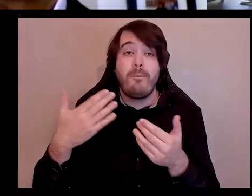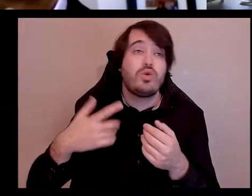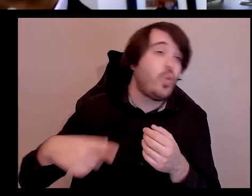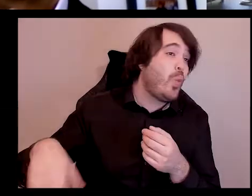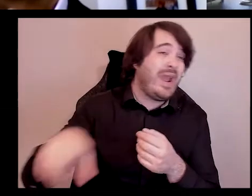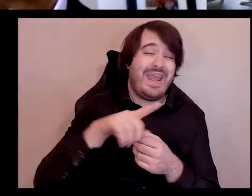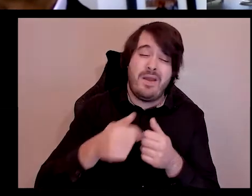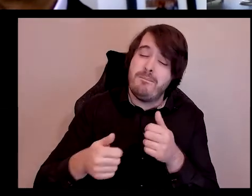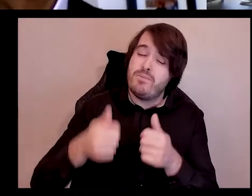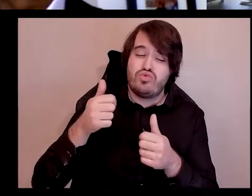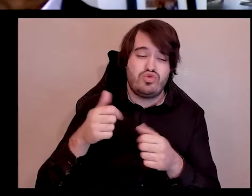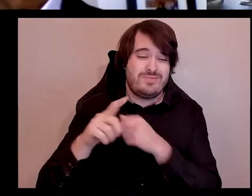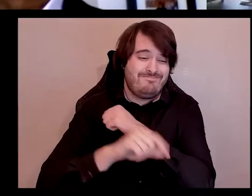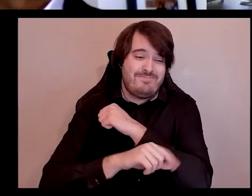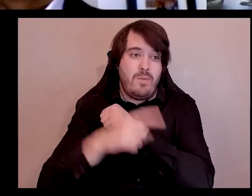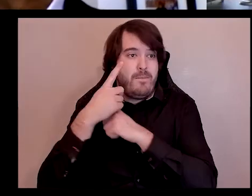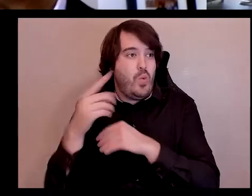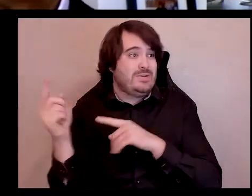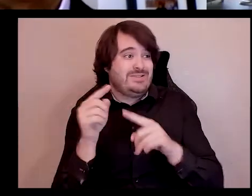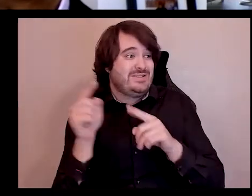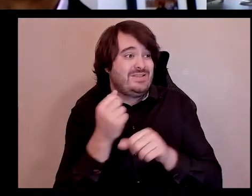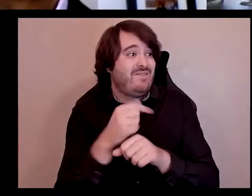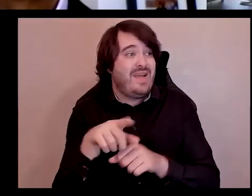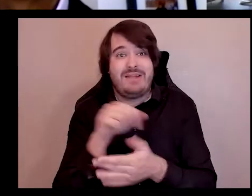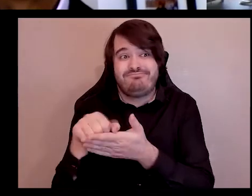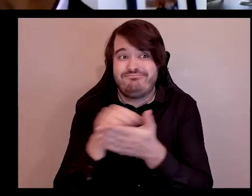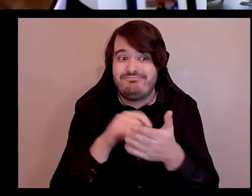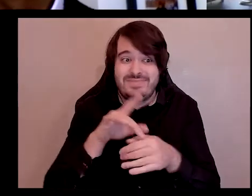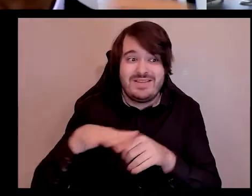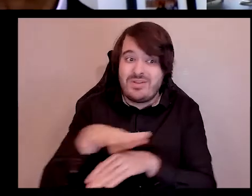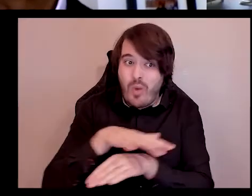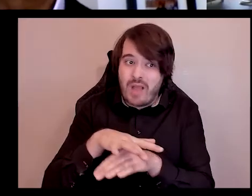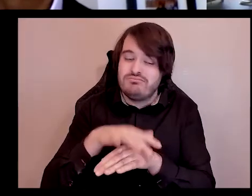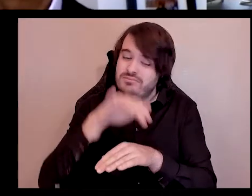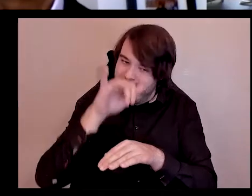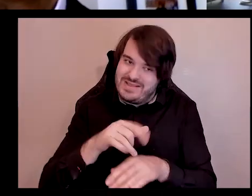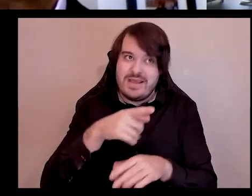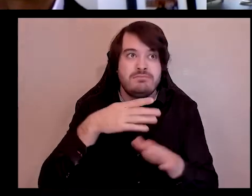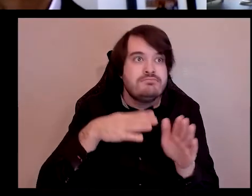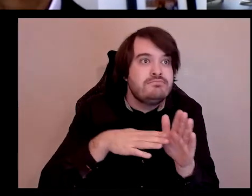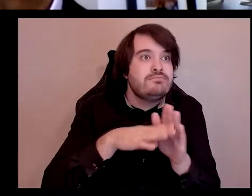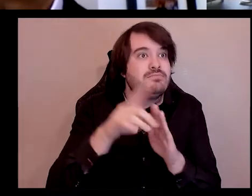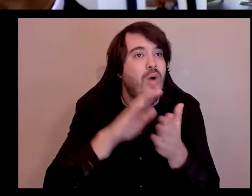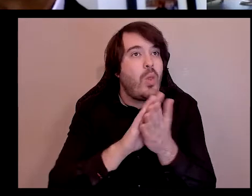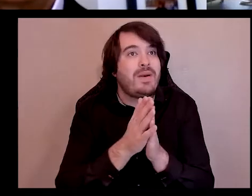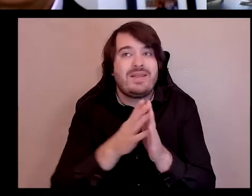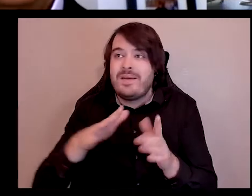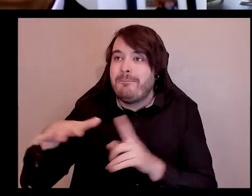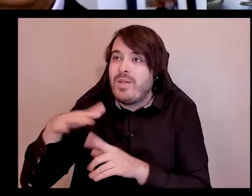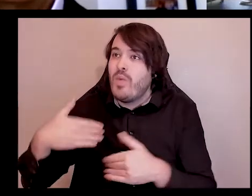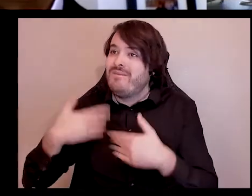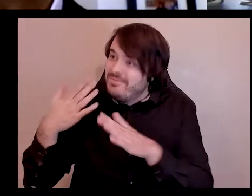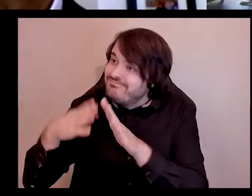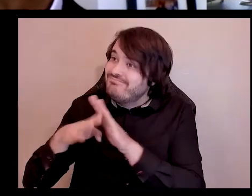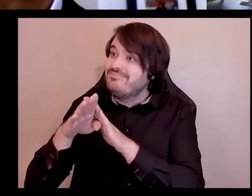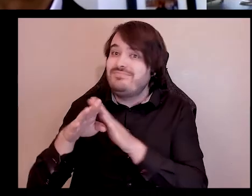viens de la mettre dans une partie à part. Et ce n'est pas ça qu'on souhaite présentement. On a besoin de tous les bras